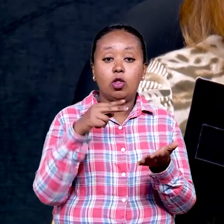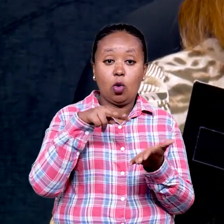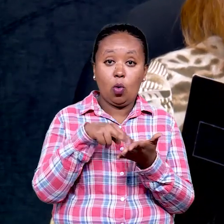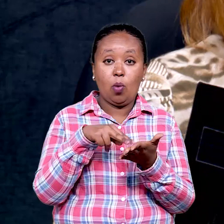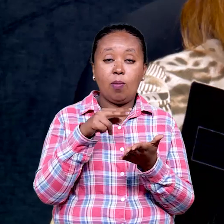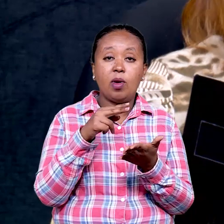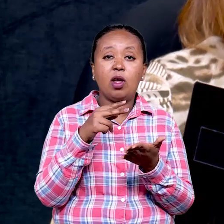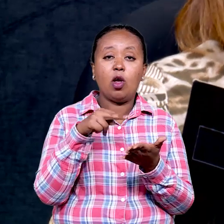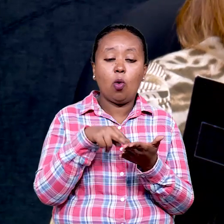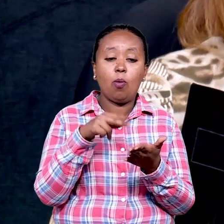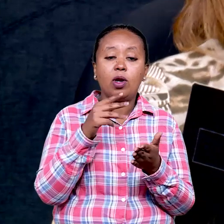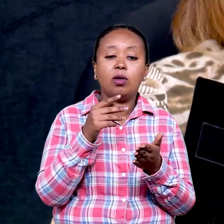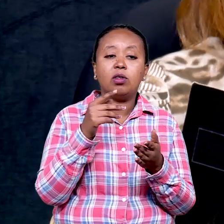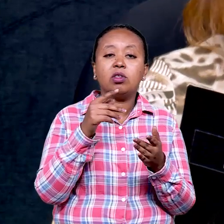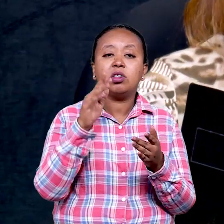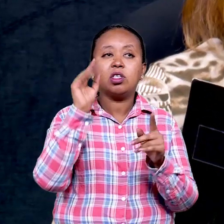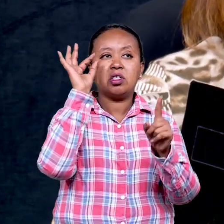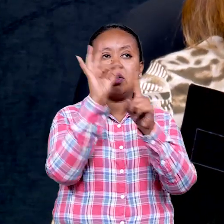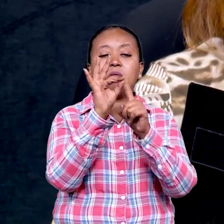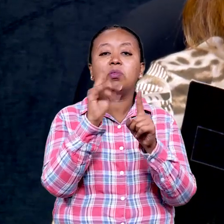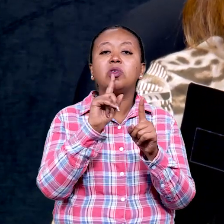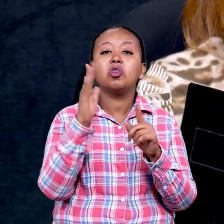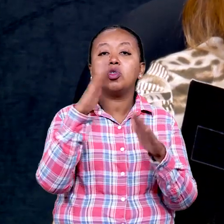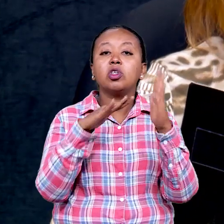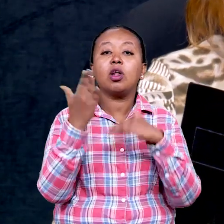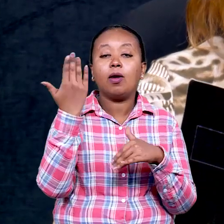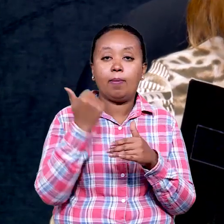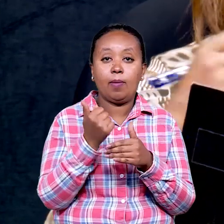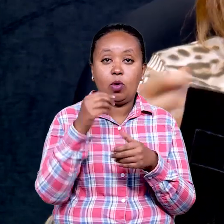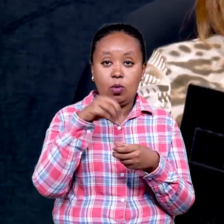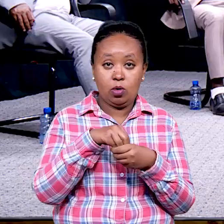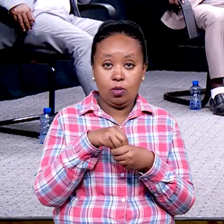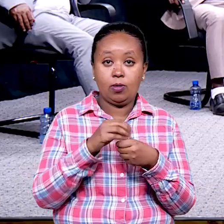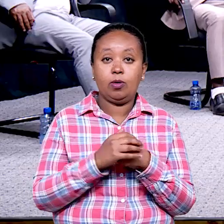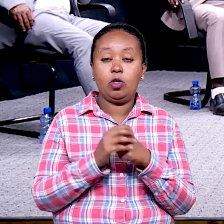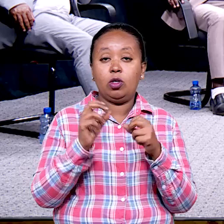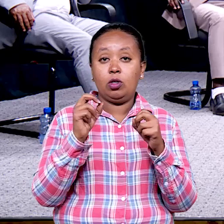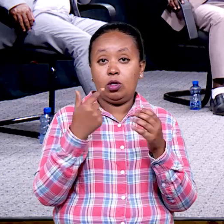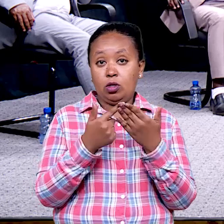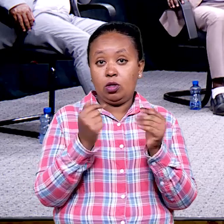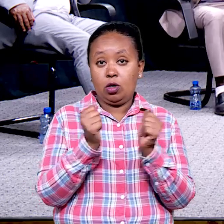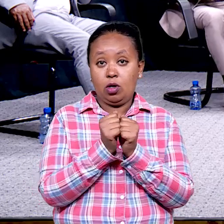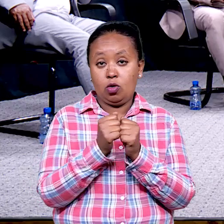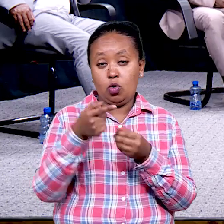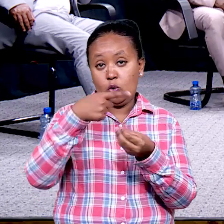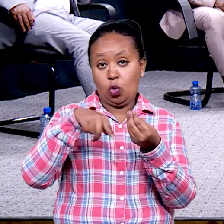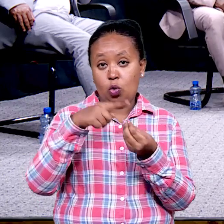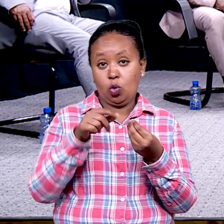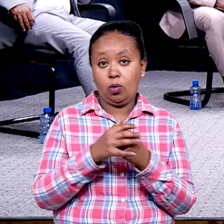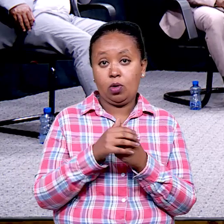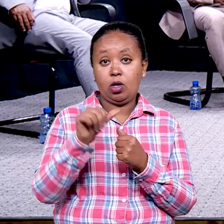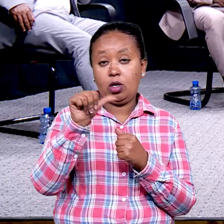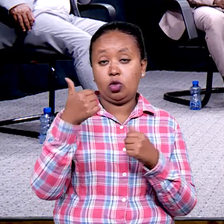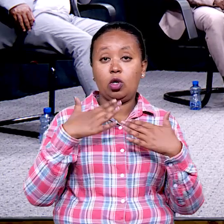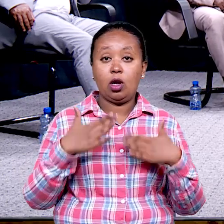የተቆመበትን ግብ ከማስፈጸም አንጻር ምንድን ነበር ችግር ሲፈጠር የነበረው ውስጥ ተቋም ጋር በተገናኘ? እንግዲህ ዞሮ